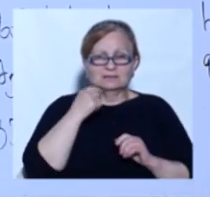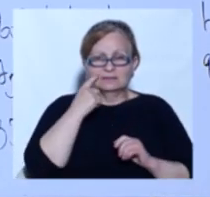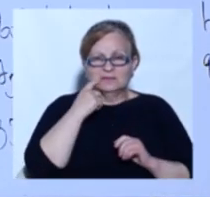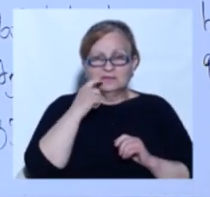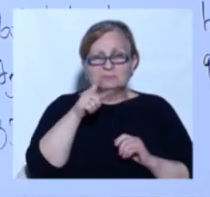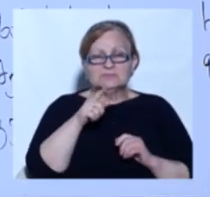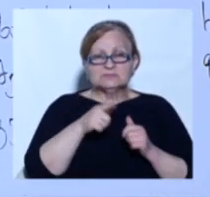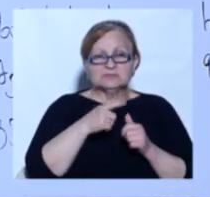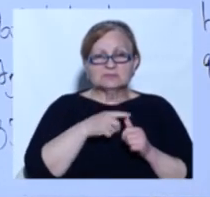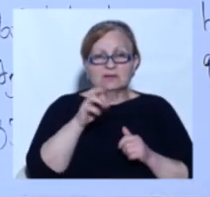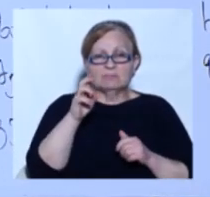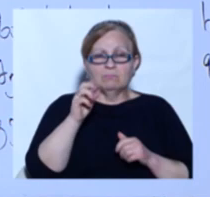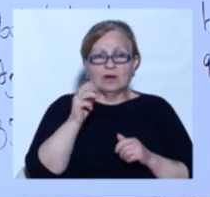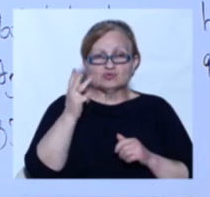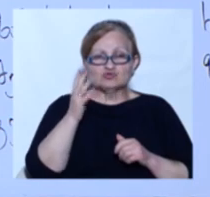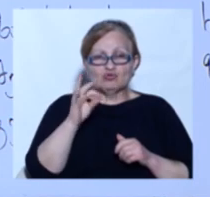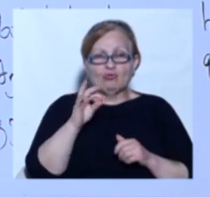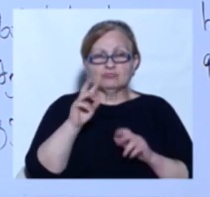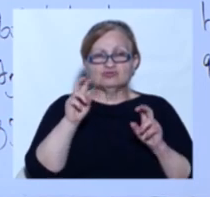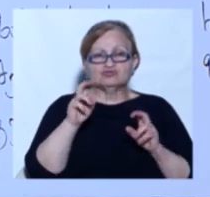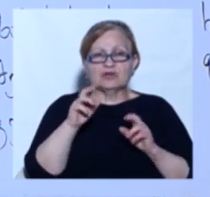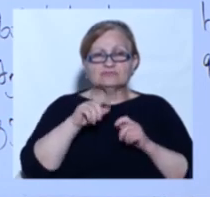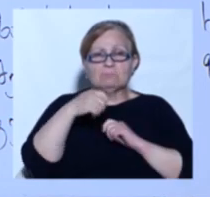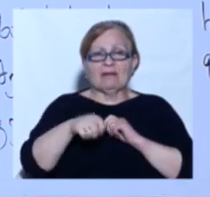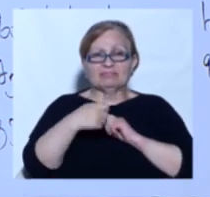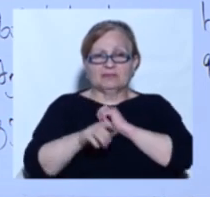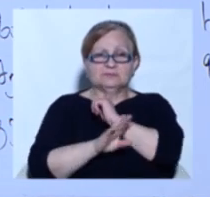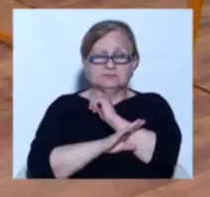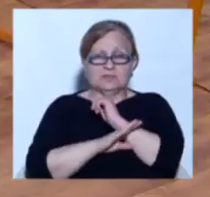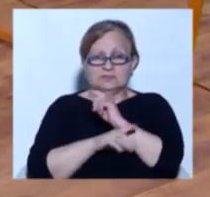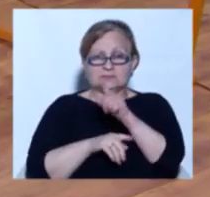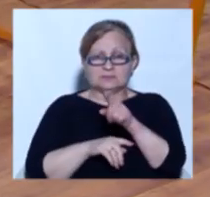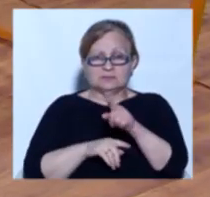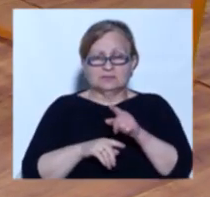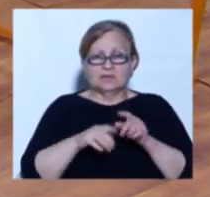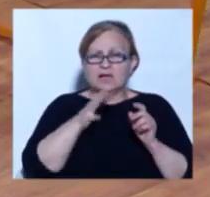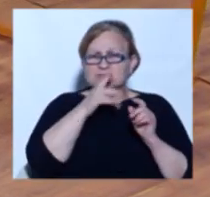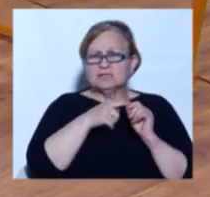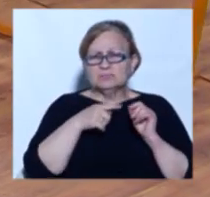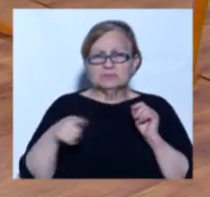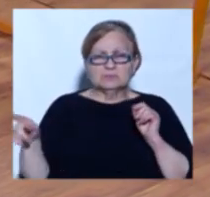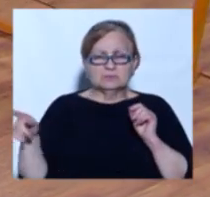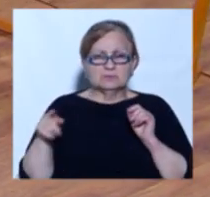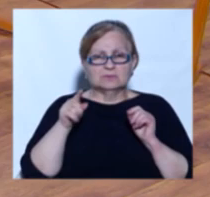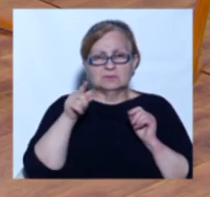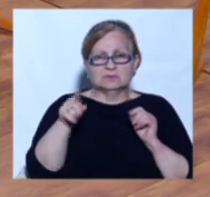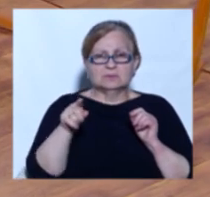აქედან მომდინარეობს, ბანანის ხეს ნიშნავს. შემდეგ წლების შემდეგ ის